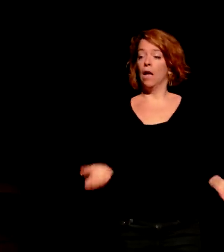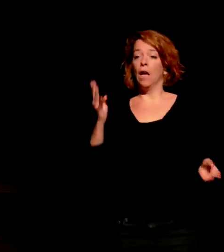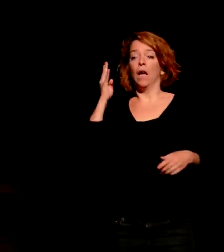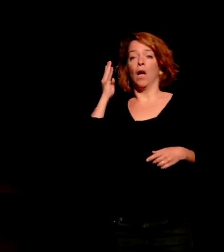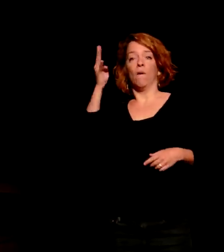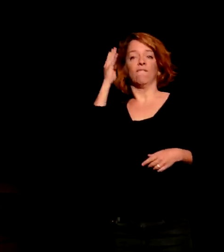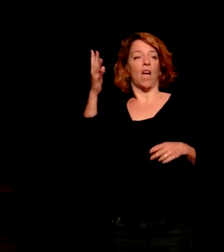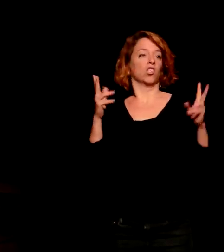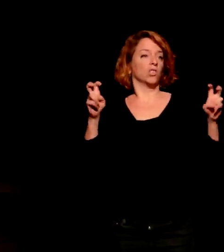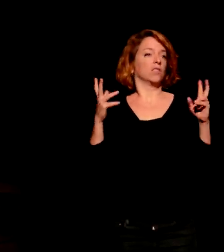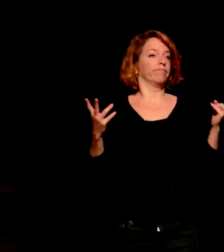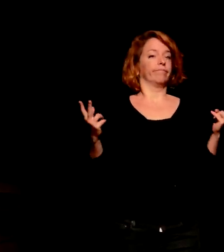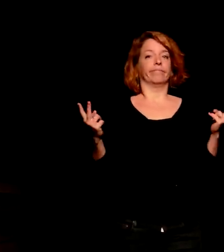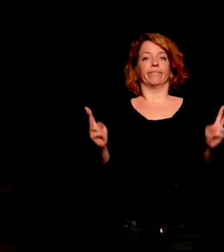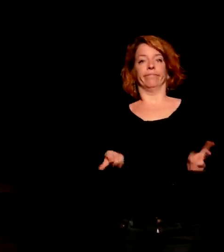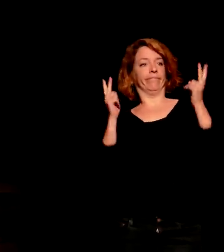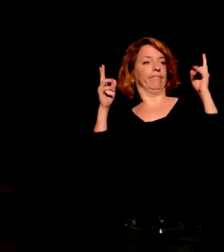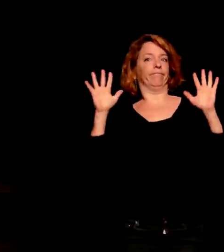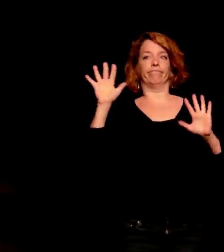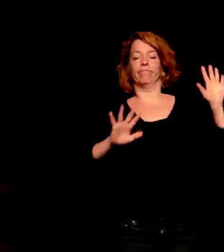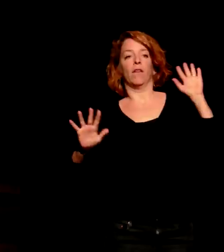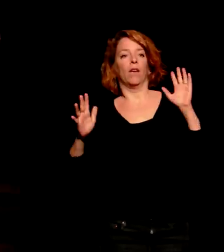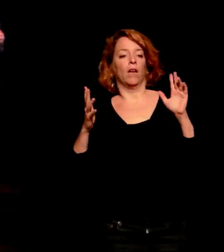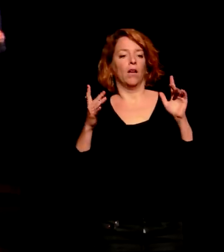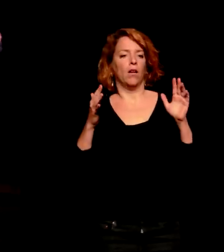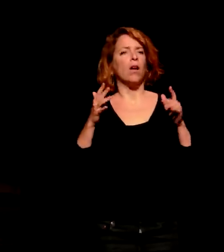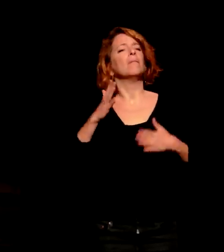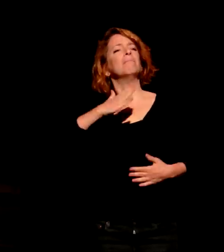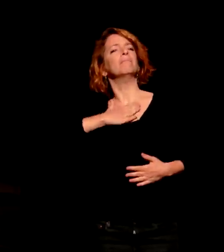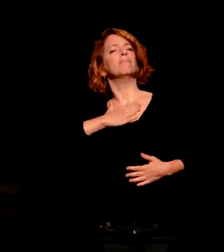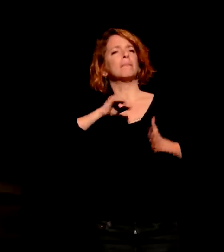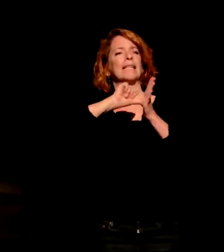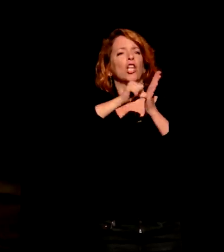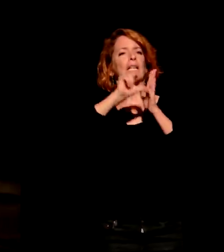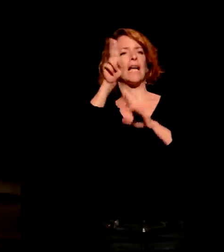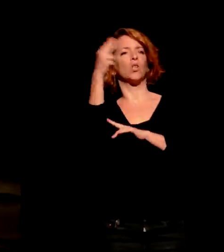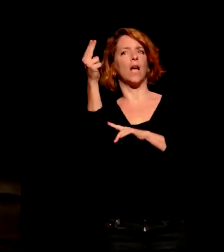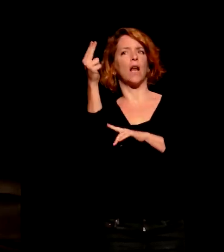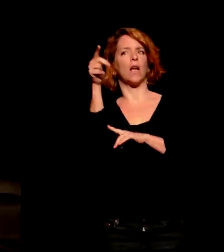Conférence gesticulée... mes identités nationales. Vous savez un peu à quoi vous attendre?